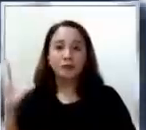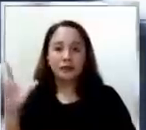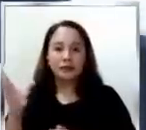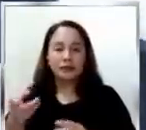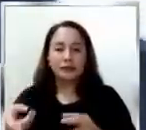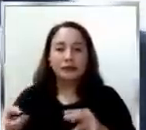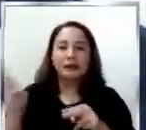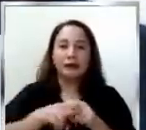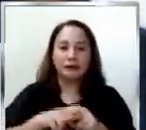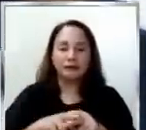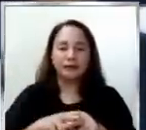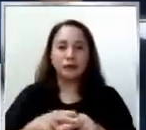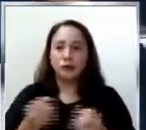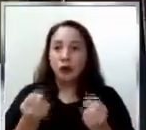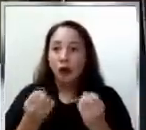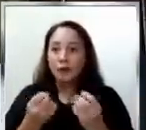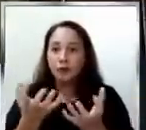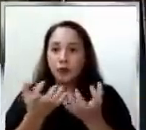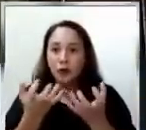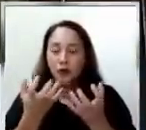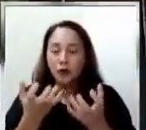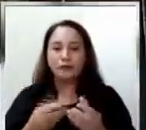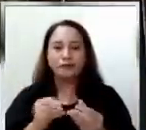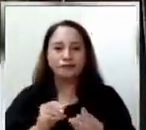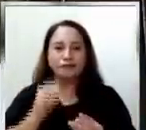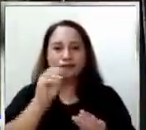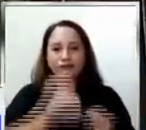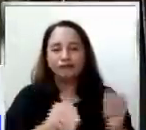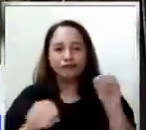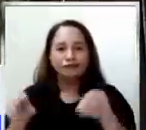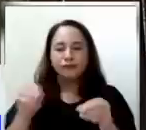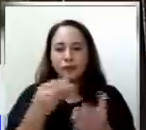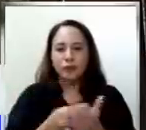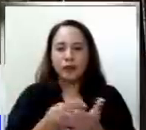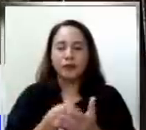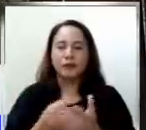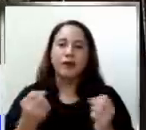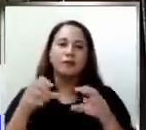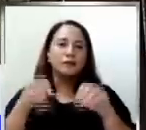ang naengganyo maglagak ng pera. Maraming nawala sa serbisyo,